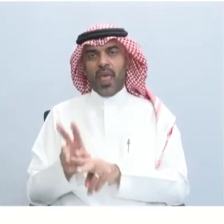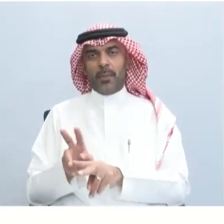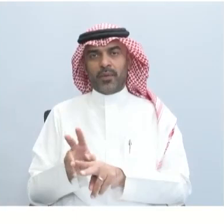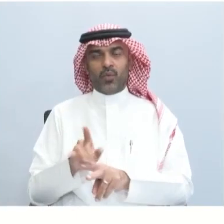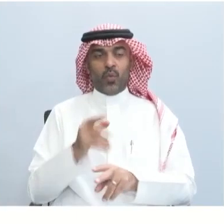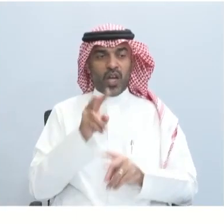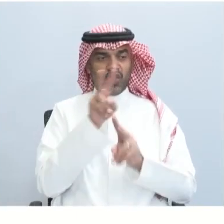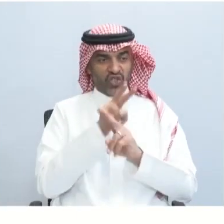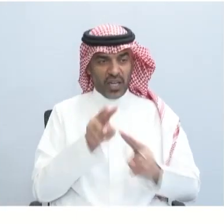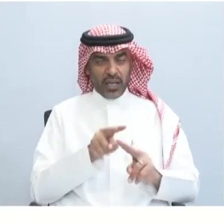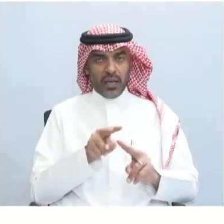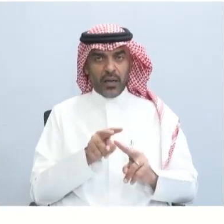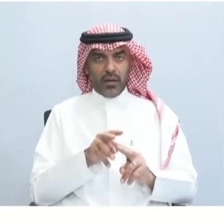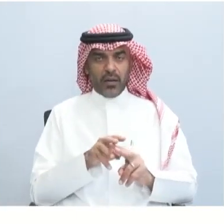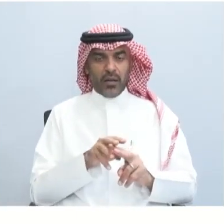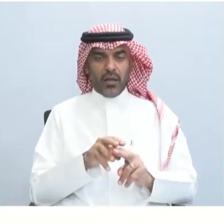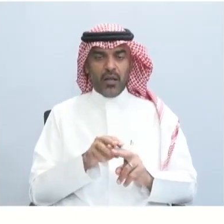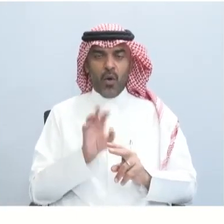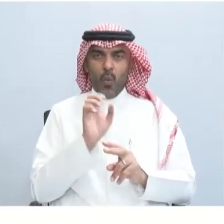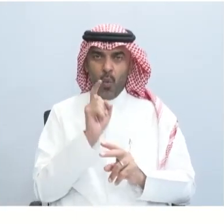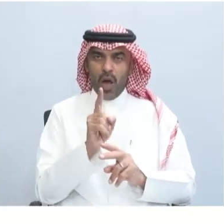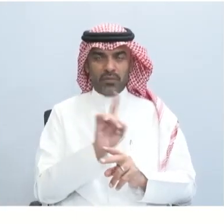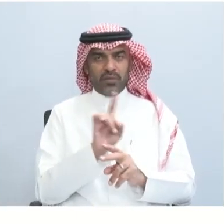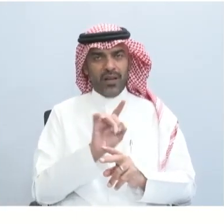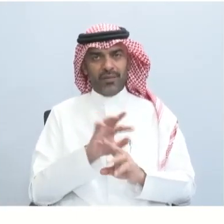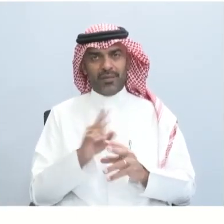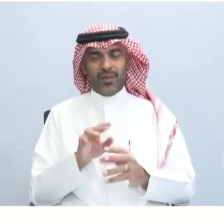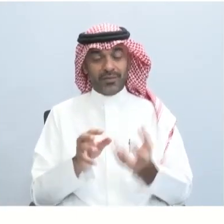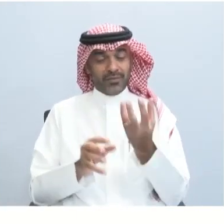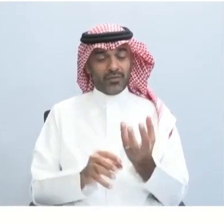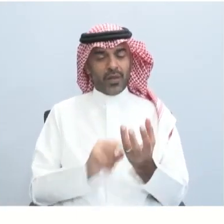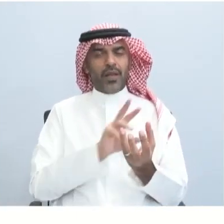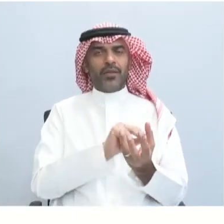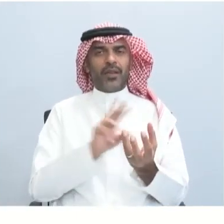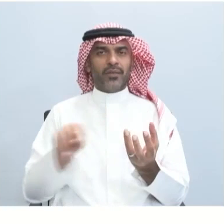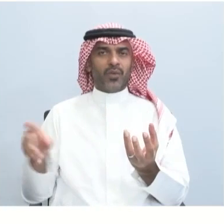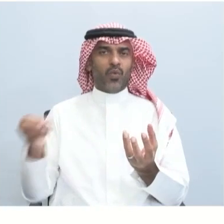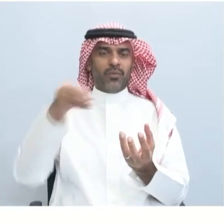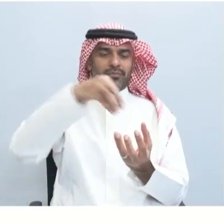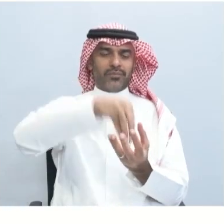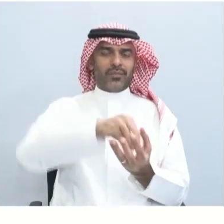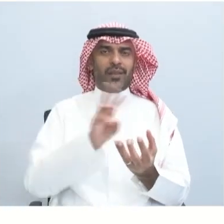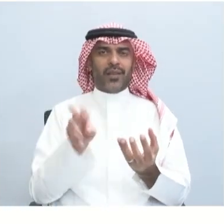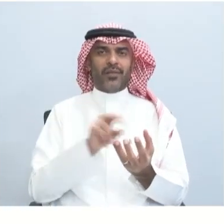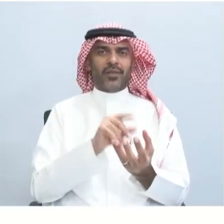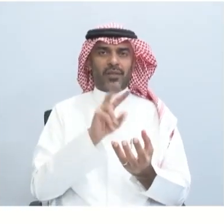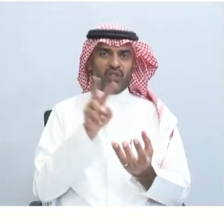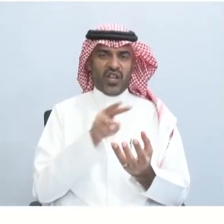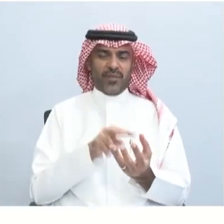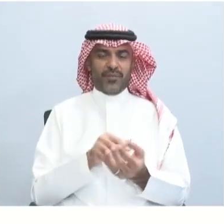تاخذ شكل رائعون شكل الاناء الذي توضع فيه اما الغاز